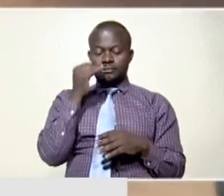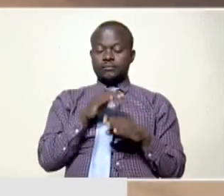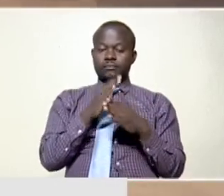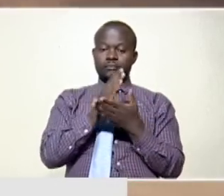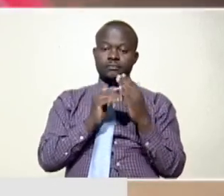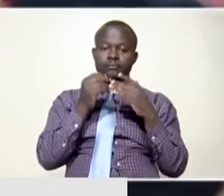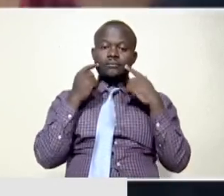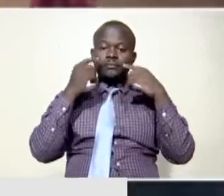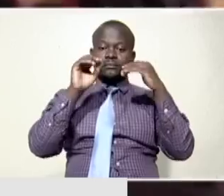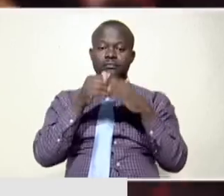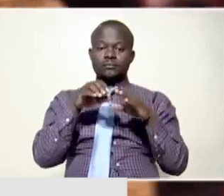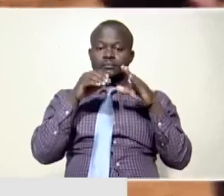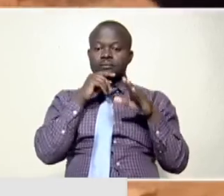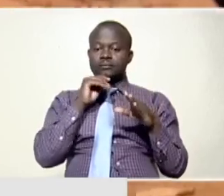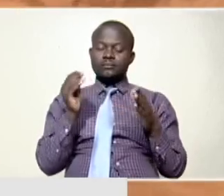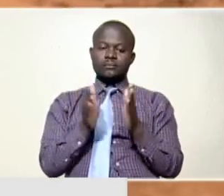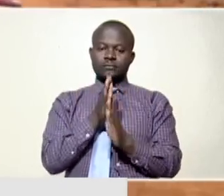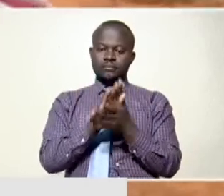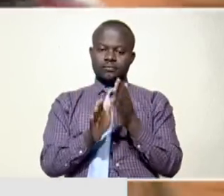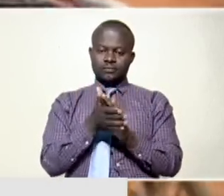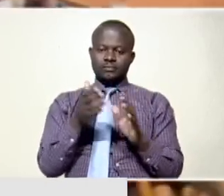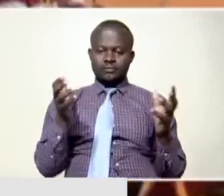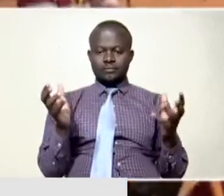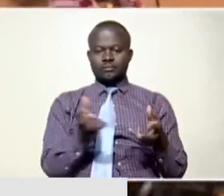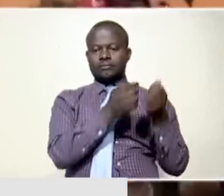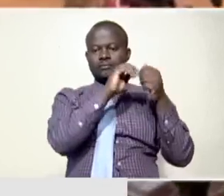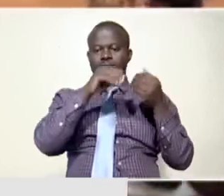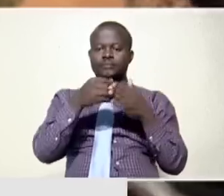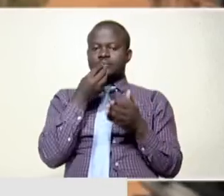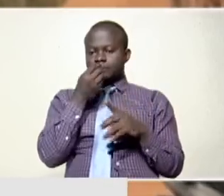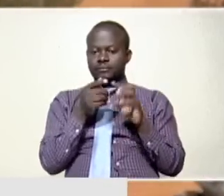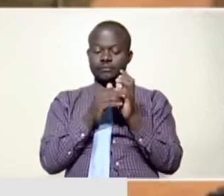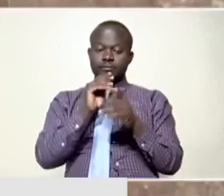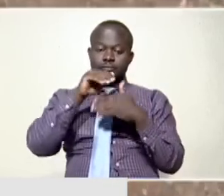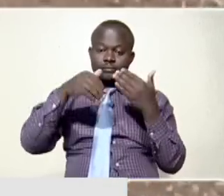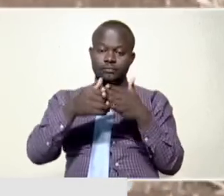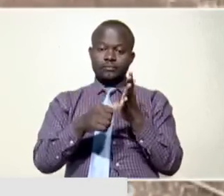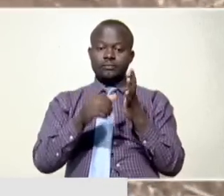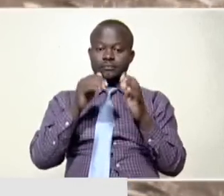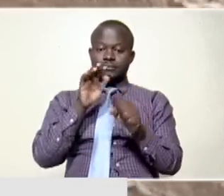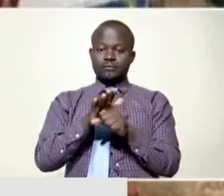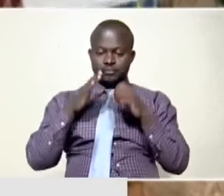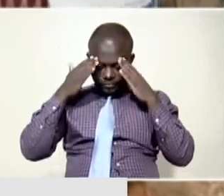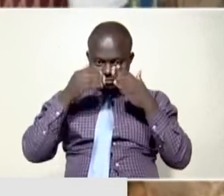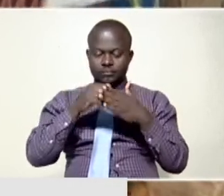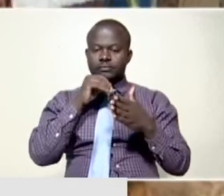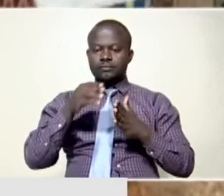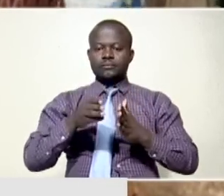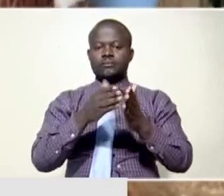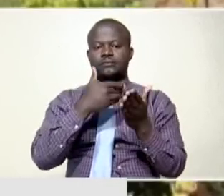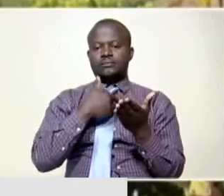ko abanyekongo baze bagasa nabahanagura bakabijyana ibyo biribwa abaturage kibazo kinini bagishyira kukuba nta muhanda